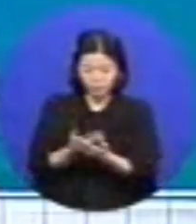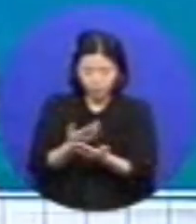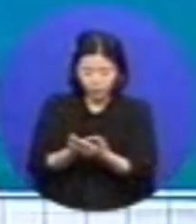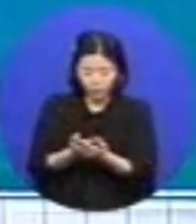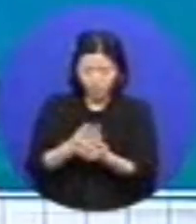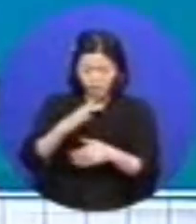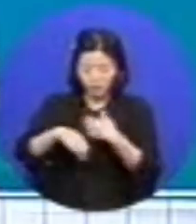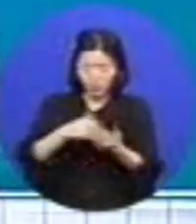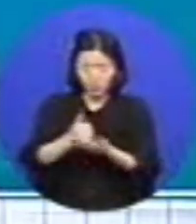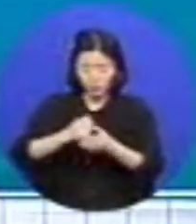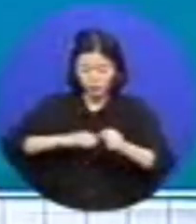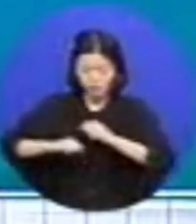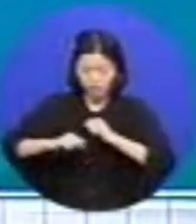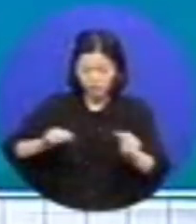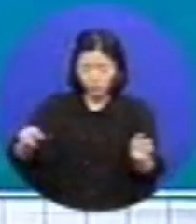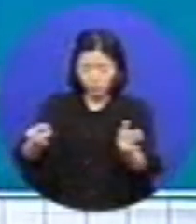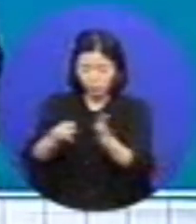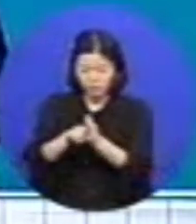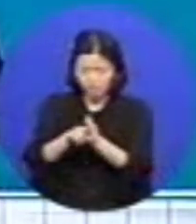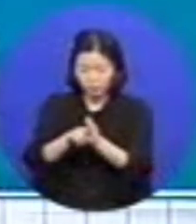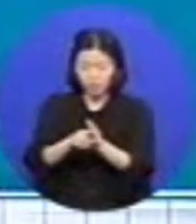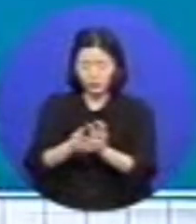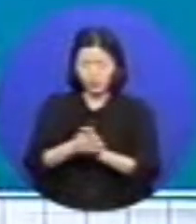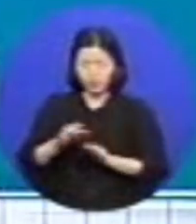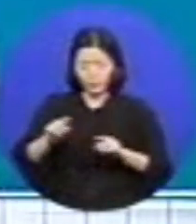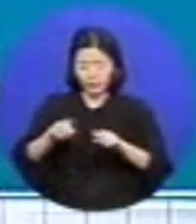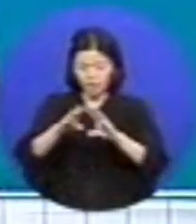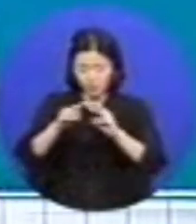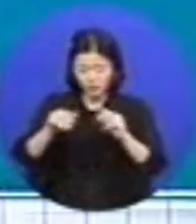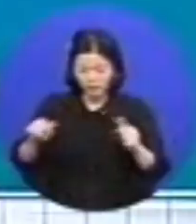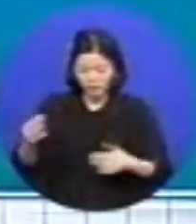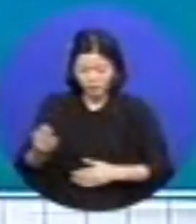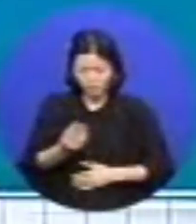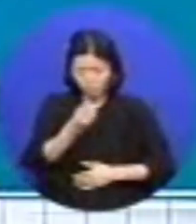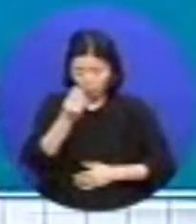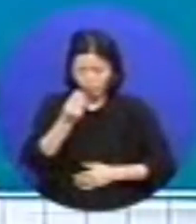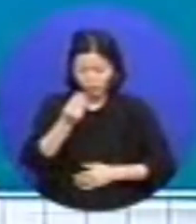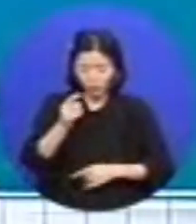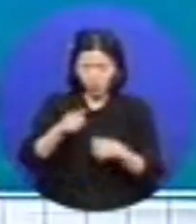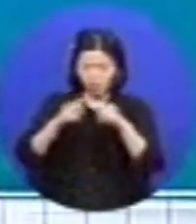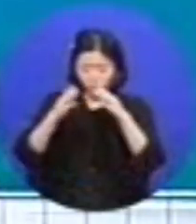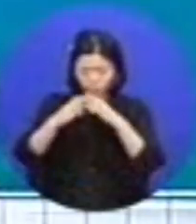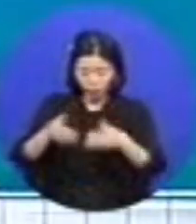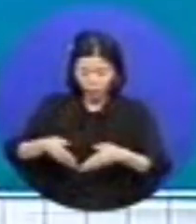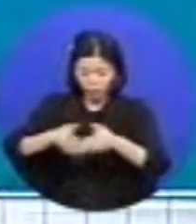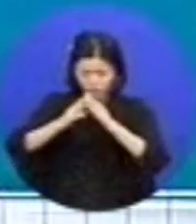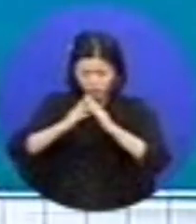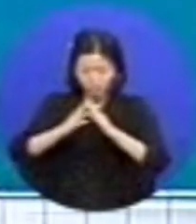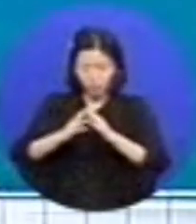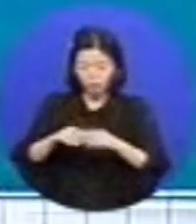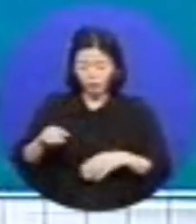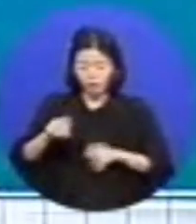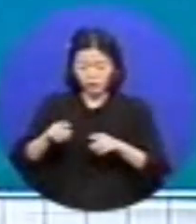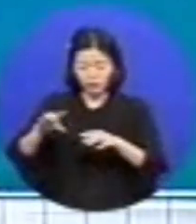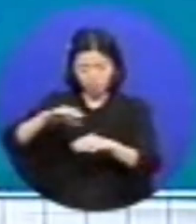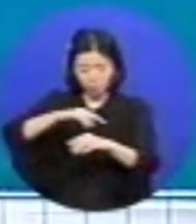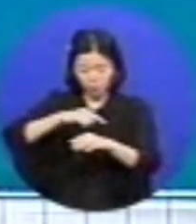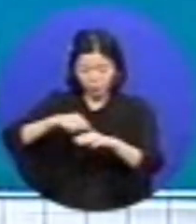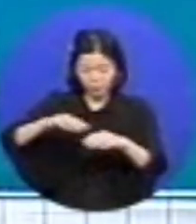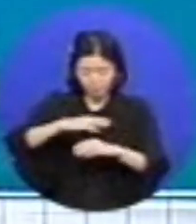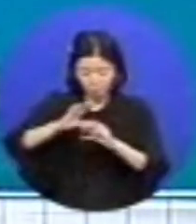하나님의 역사하심을 믿습니다. 하나님, 이 땅에 거룩한 성도와 교회들을 세우시고 이 민족을 구원해